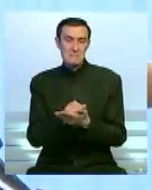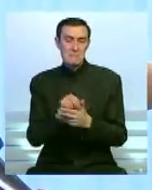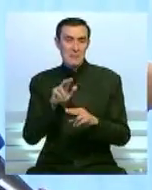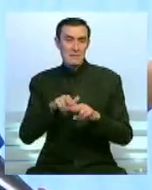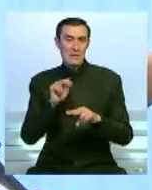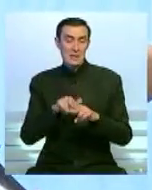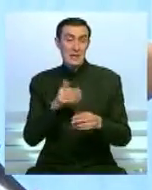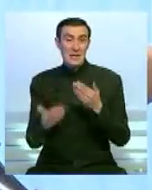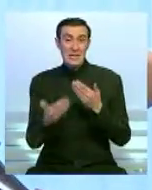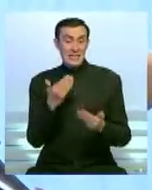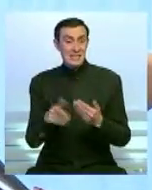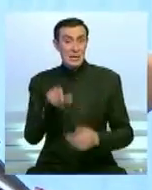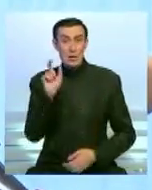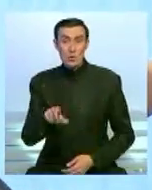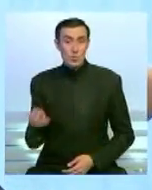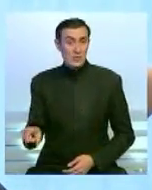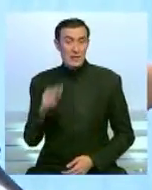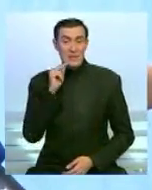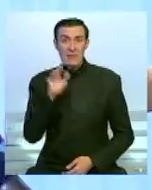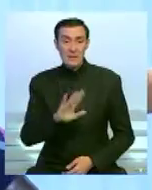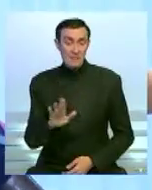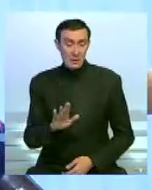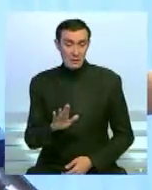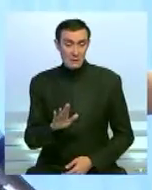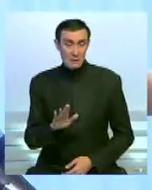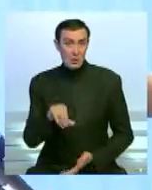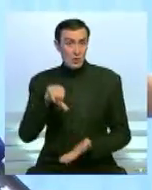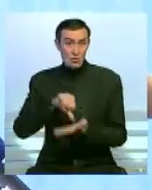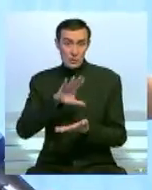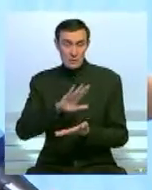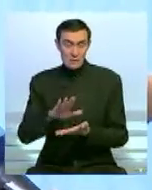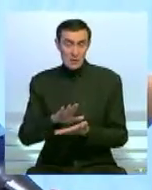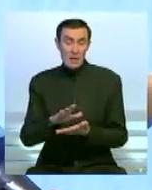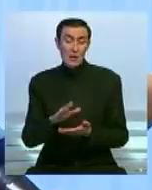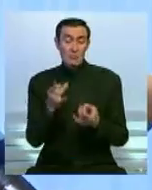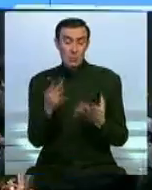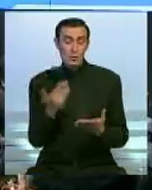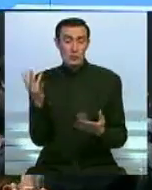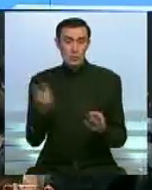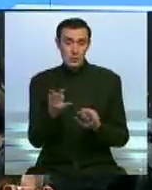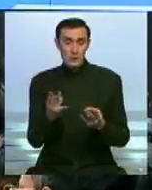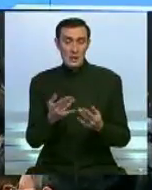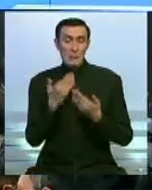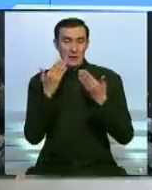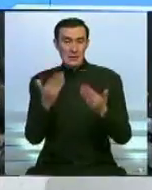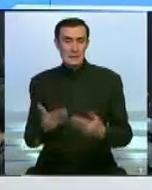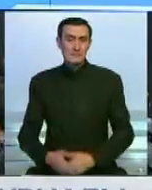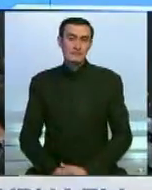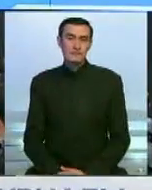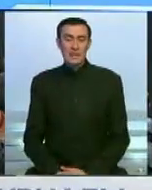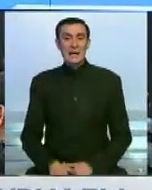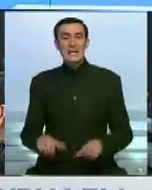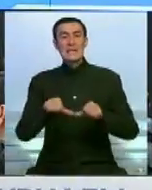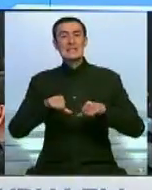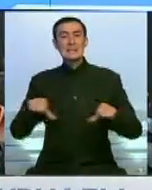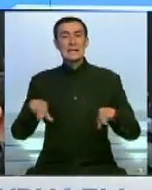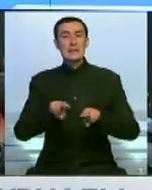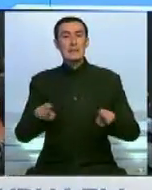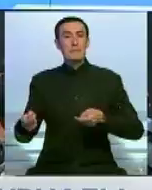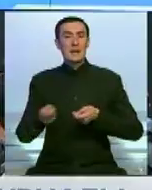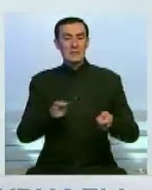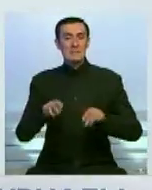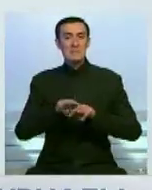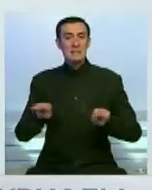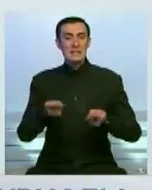Если люди не виноваты, они не задействованы, ну, надо к ним обратиться. На заседании правительства